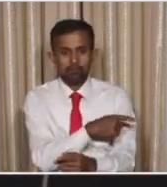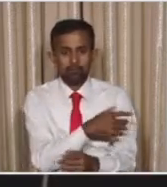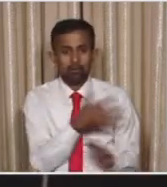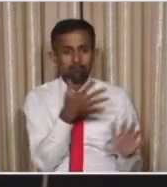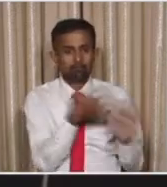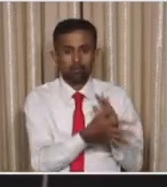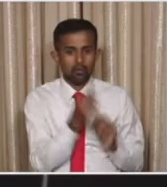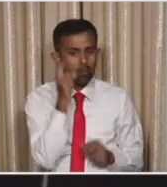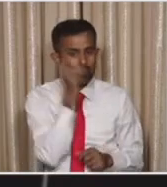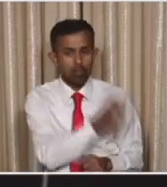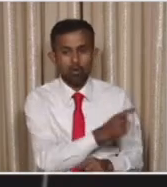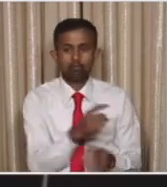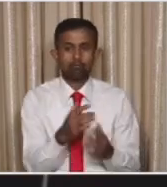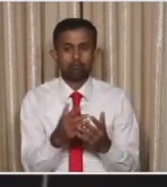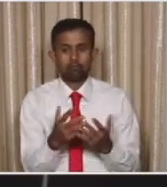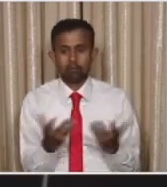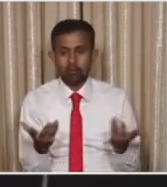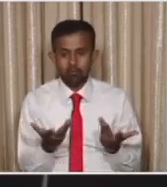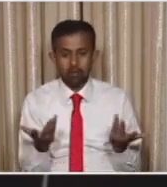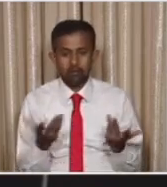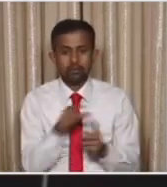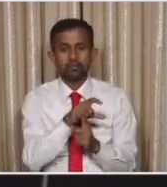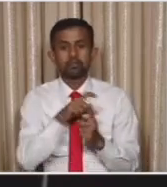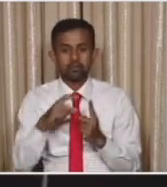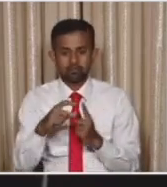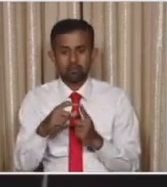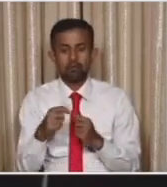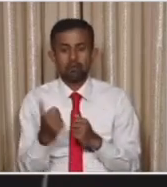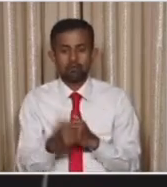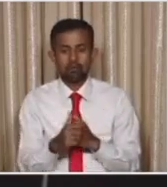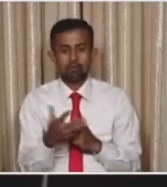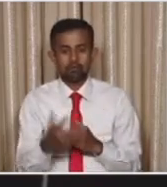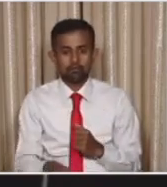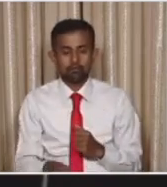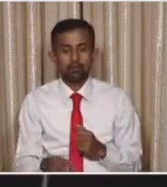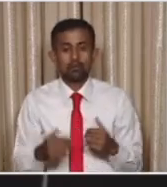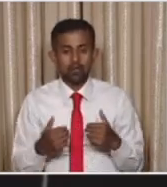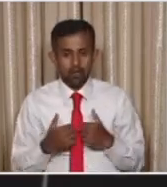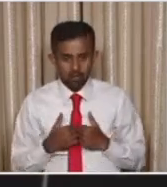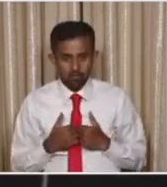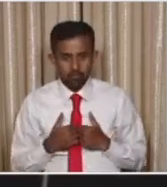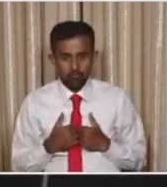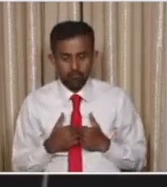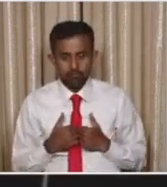වරද හොයලා හරි ගස්සන්නට බැරි සංස්කෘතියක් ඒක නිසා තමයි අපි